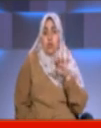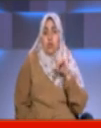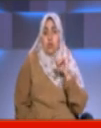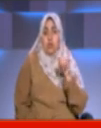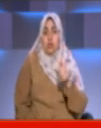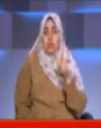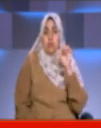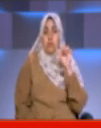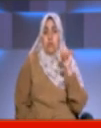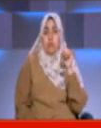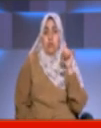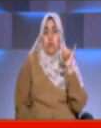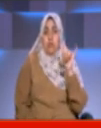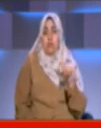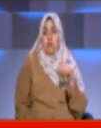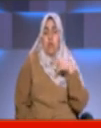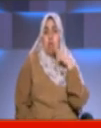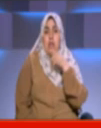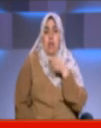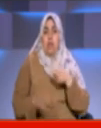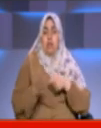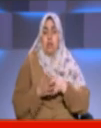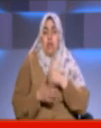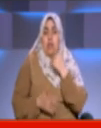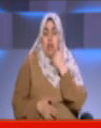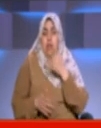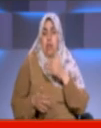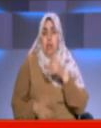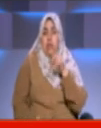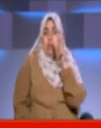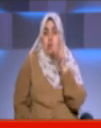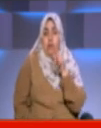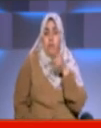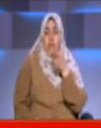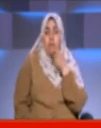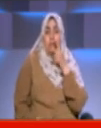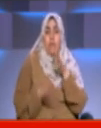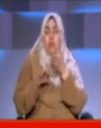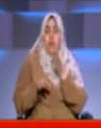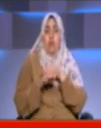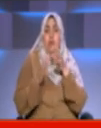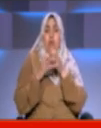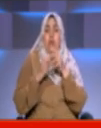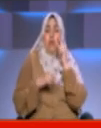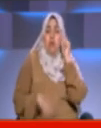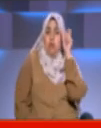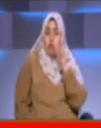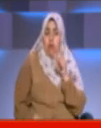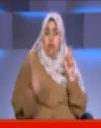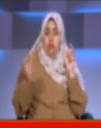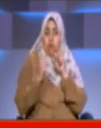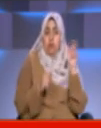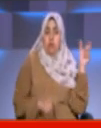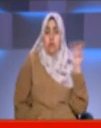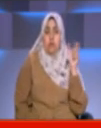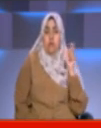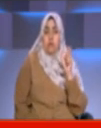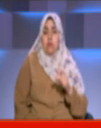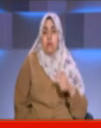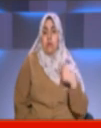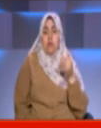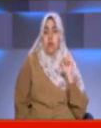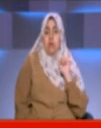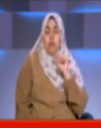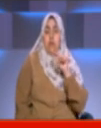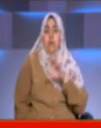القاتل الخائن العميل الإرهابي يوصف بأنه أحد رموز المعارضة الإسلامية. حصل